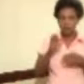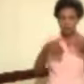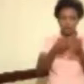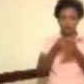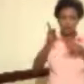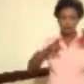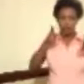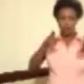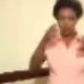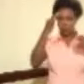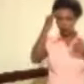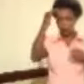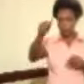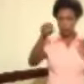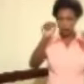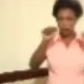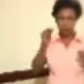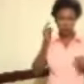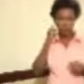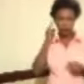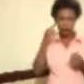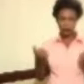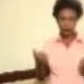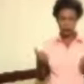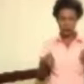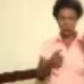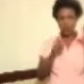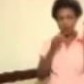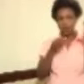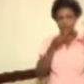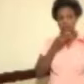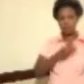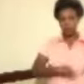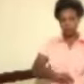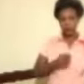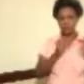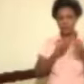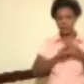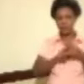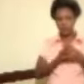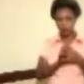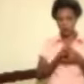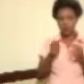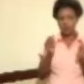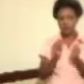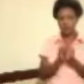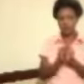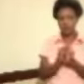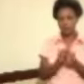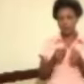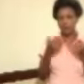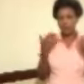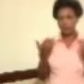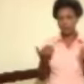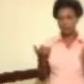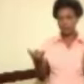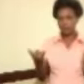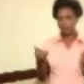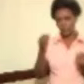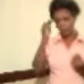haïtien captant des noms. Malheureusement, m'obliger à commencer l'émission ça pour me